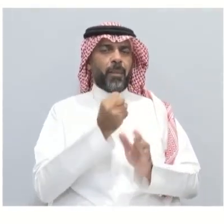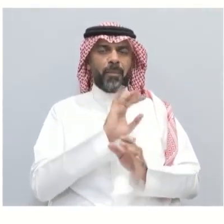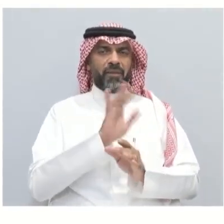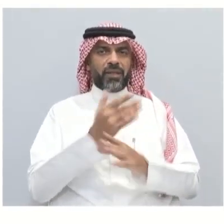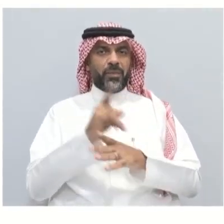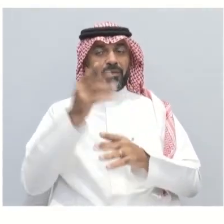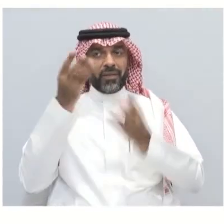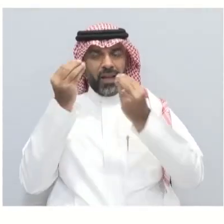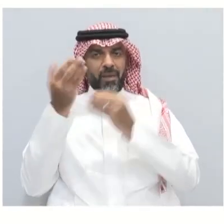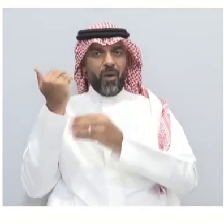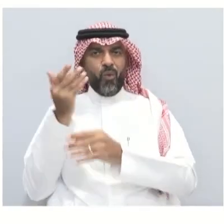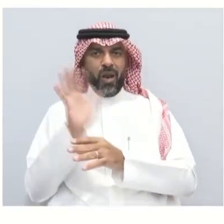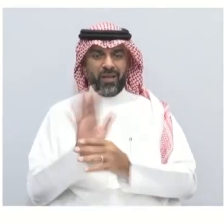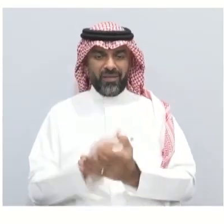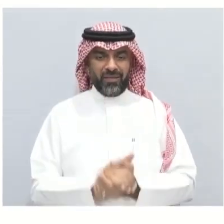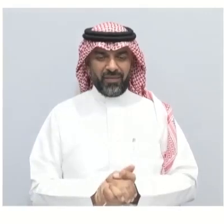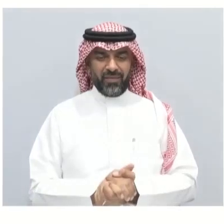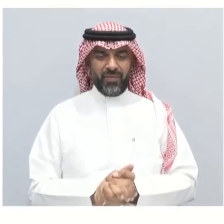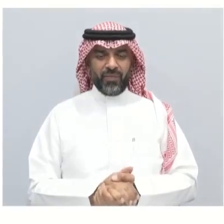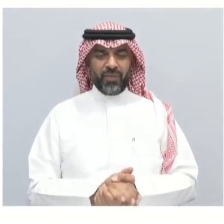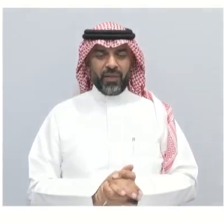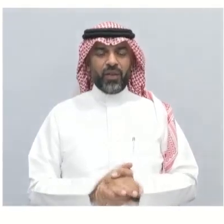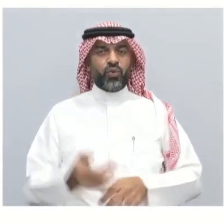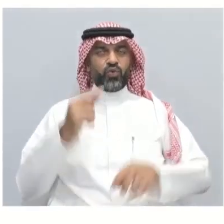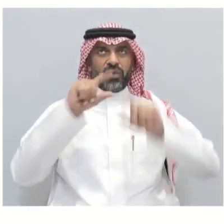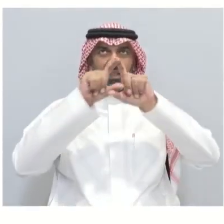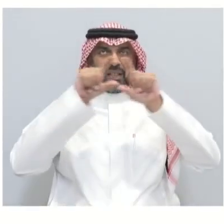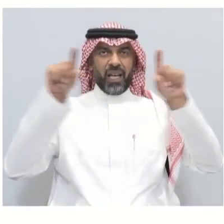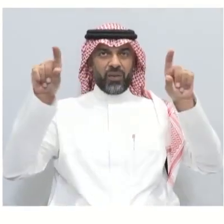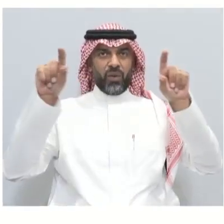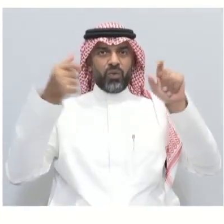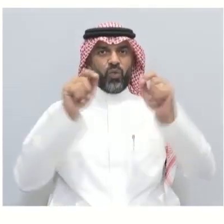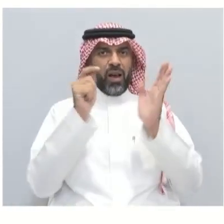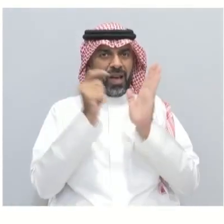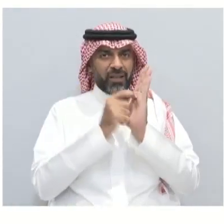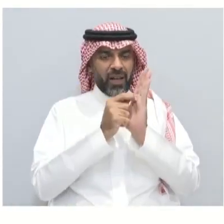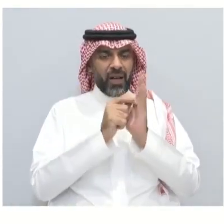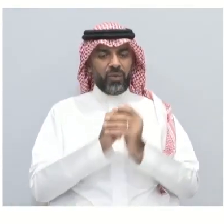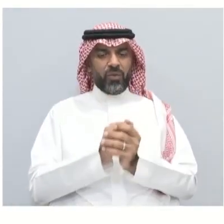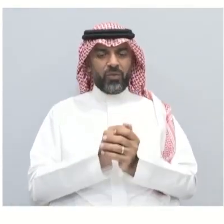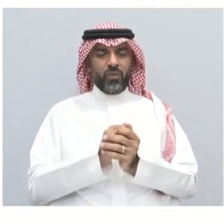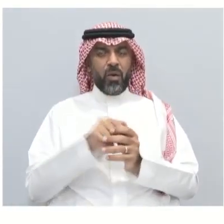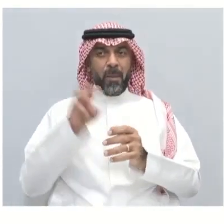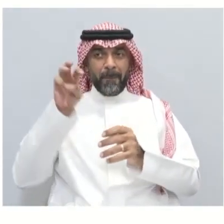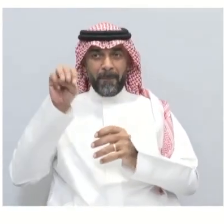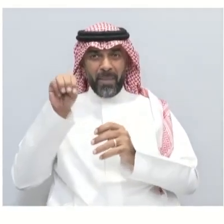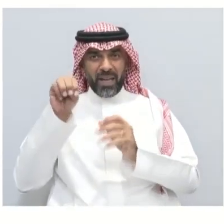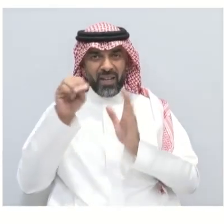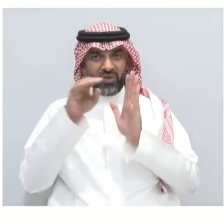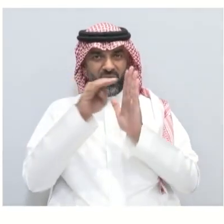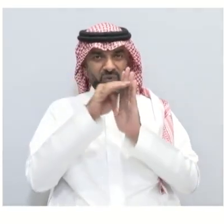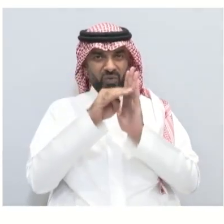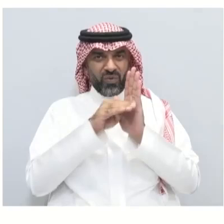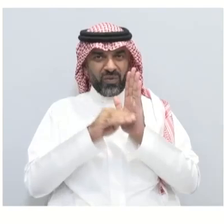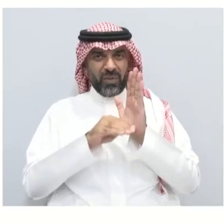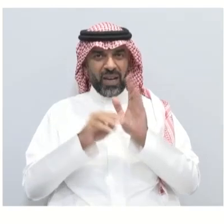برنامج اخر فنجد ان شريط الادوات والايقونات التي تحتويها كل من مايكروسوفت وورد لايبرر اوفيس